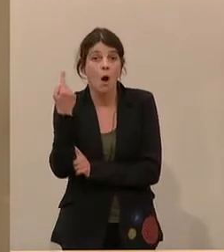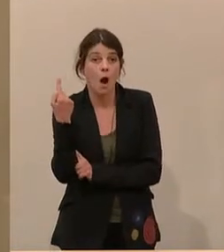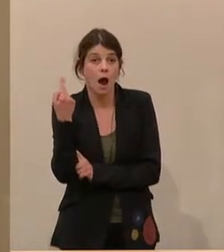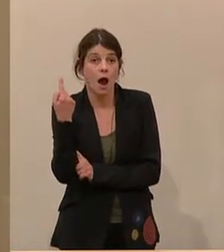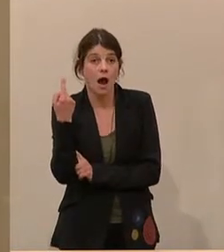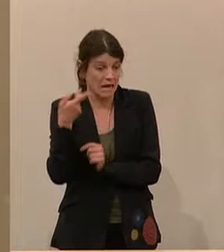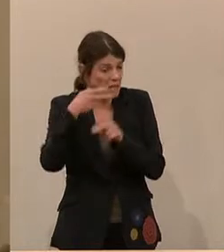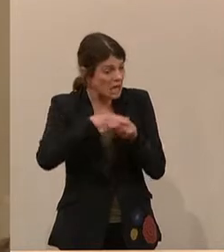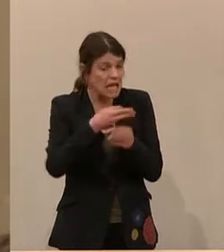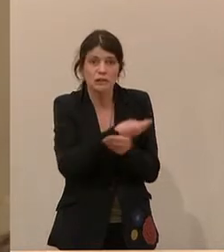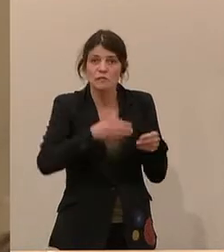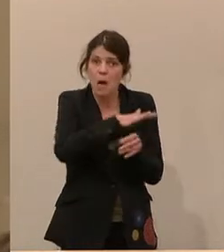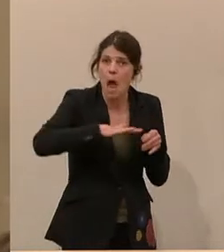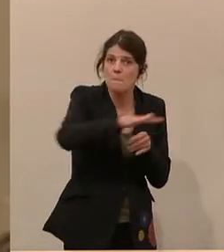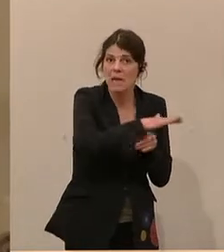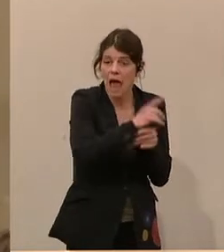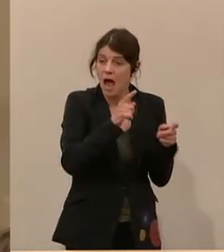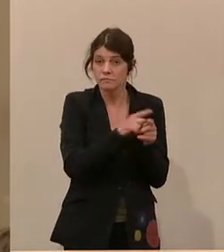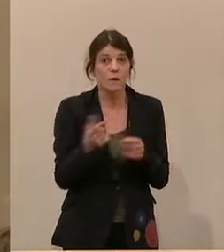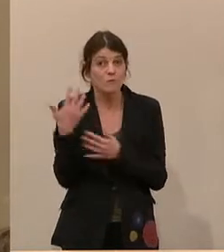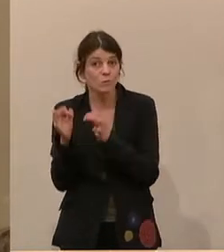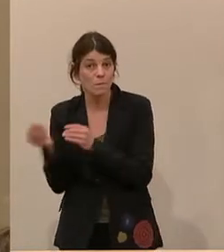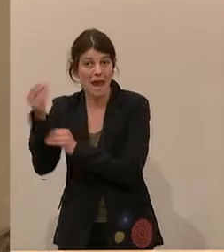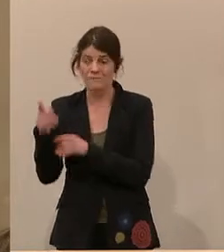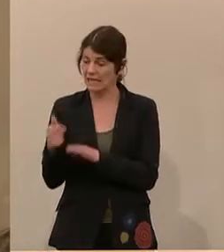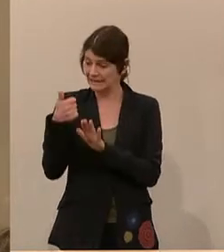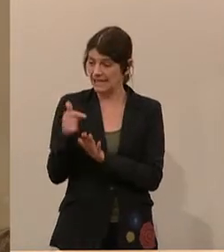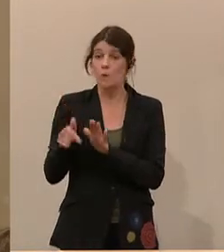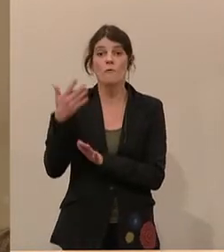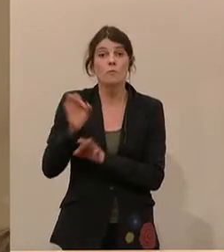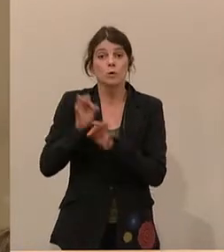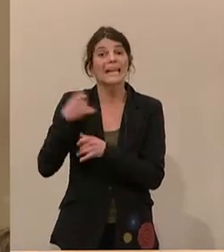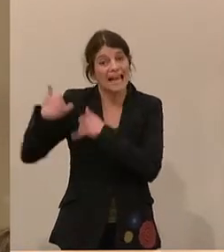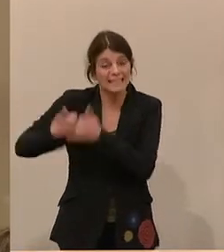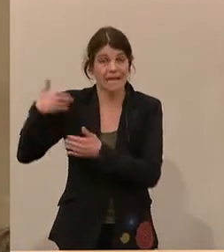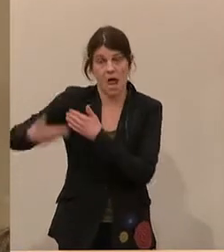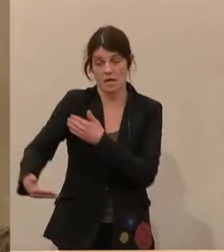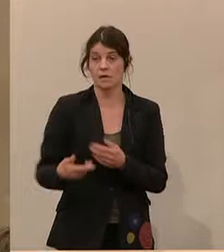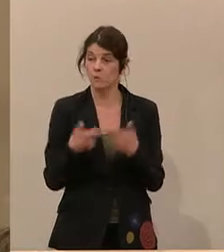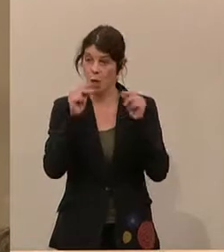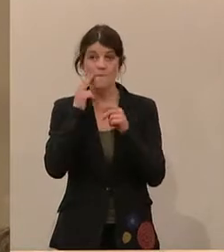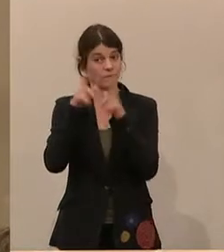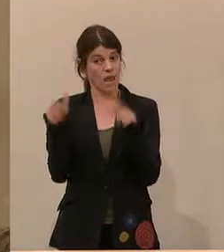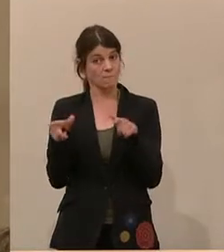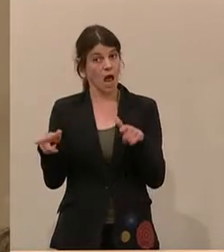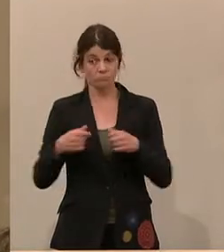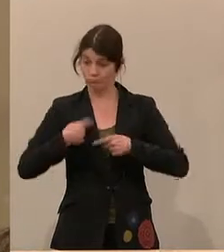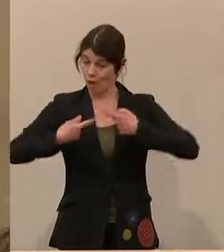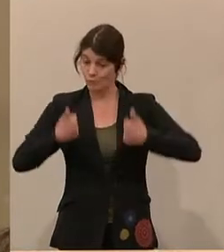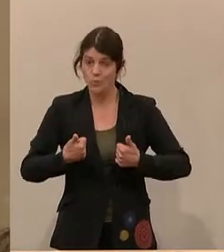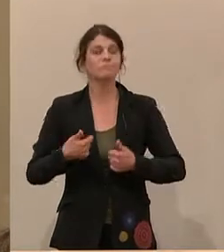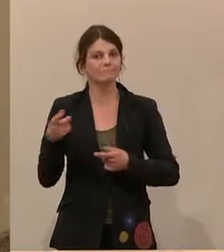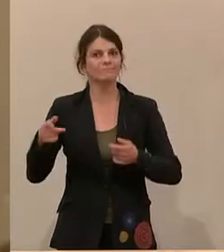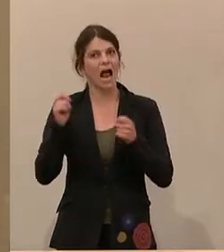im restlichen Wirtschaftsbereich. Die liegt nämlich bei 6,5% jährlich. Das heißt, Unternehmen, denen es gut geht, die expandieren